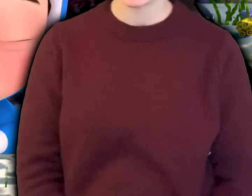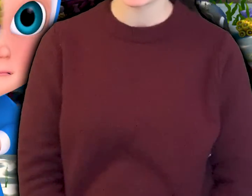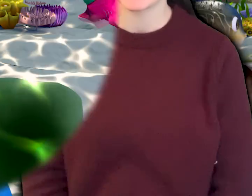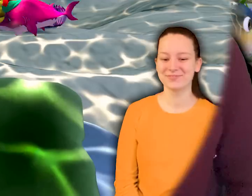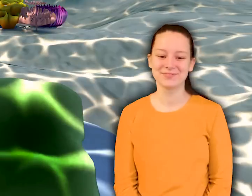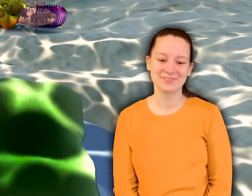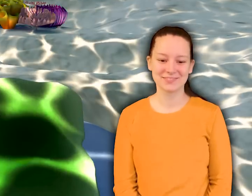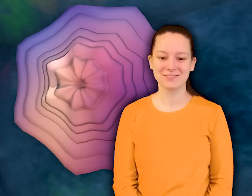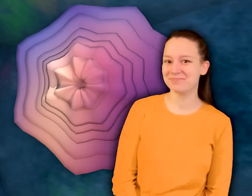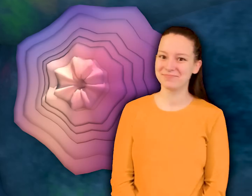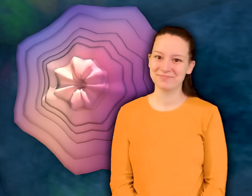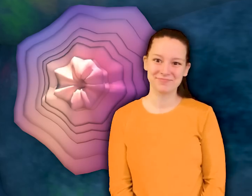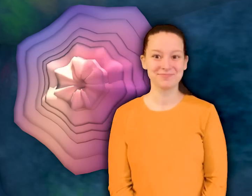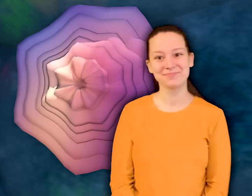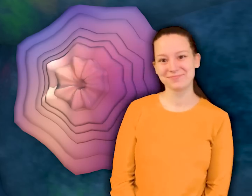baby